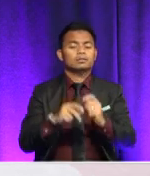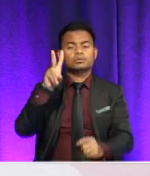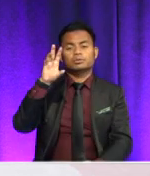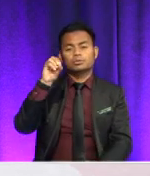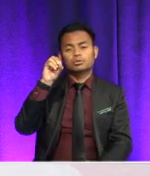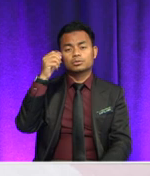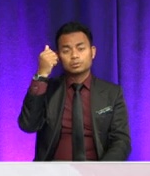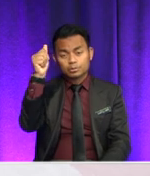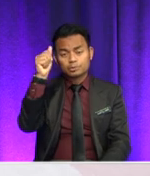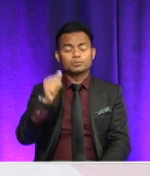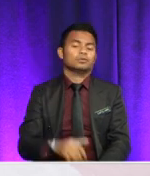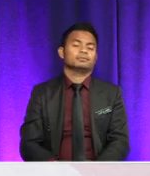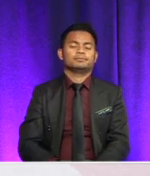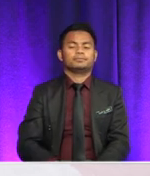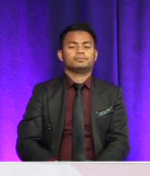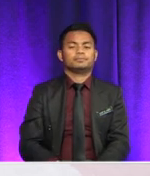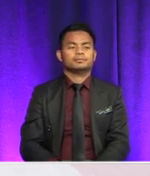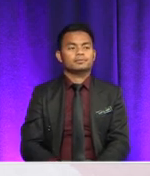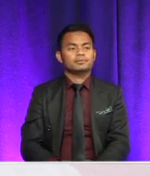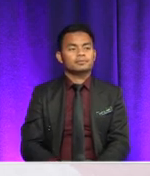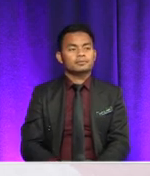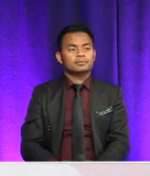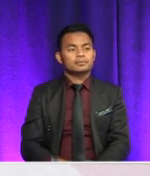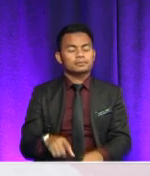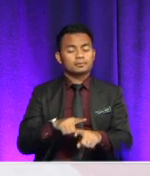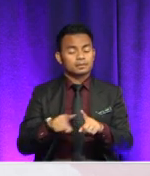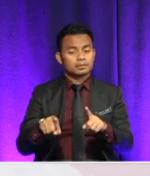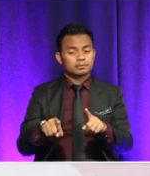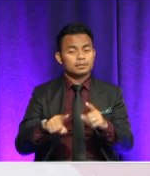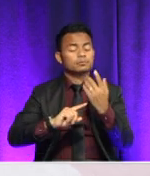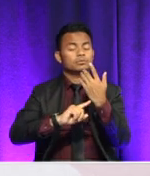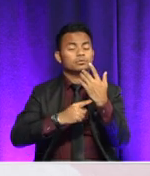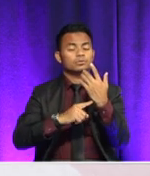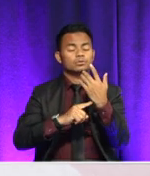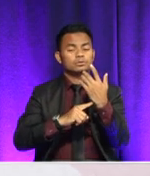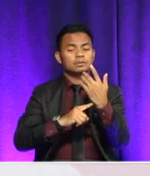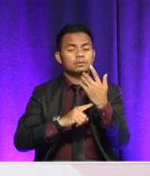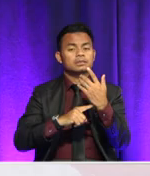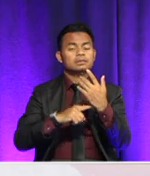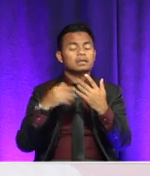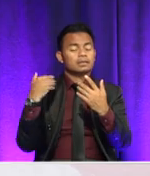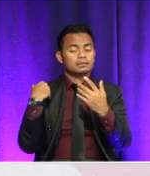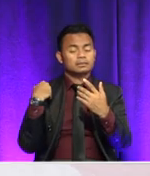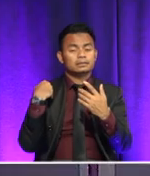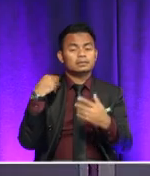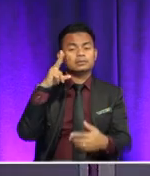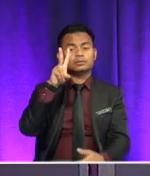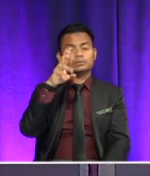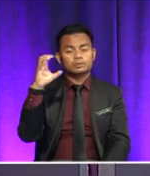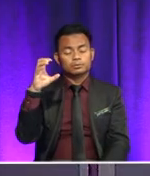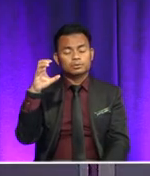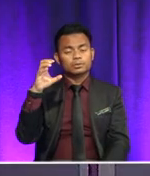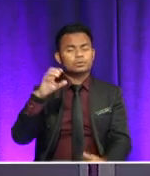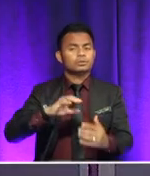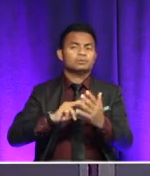dikembangkan pada tahun 2010 tapi bermula bertapa tahun 2000 termasuk sudah 12 tahun Pokok kena